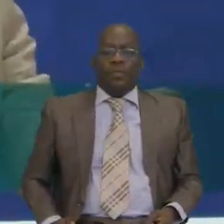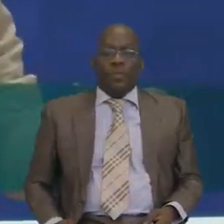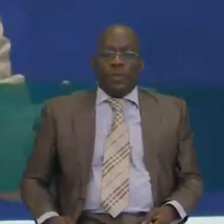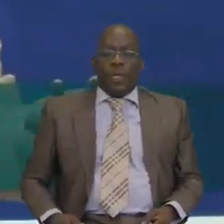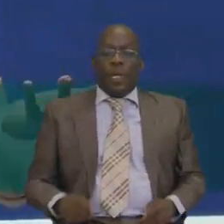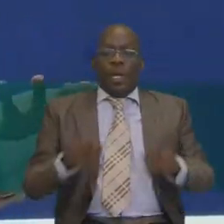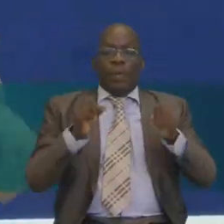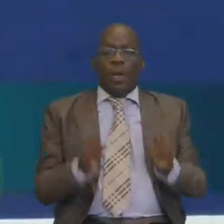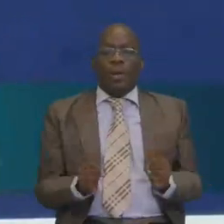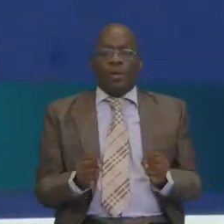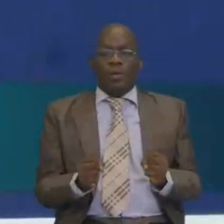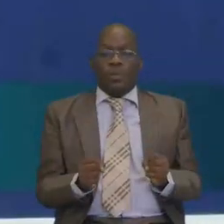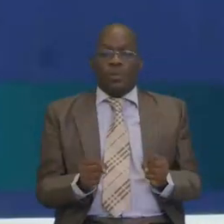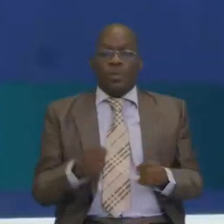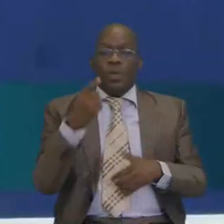La puissance.